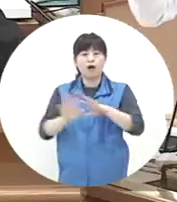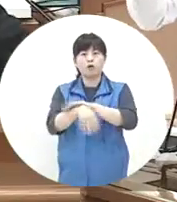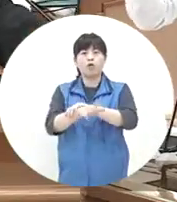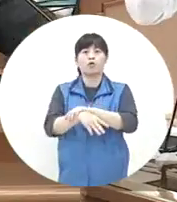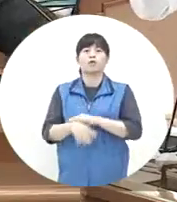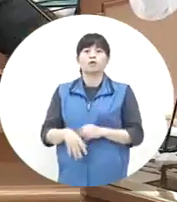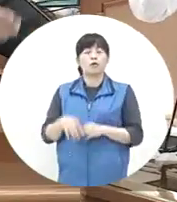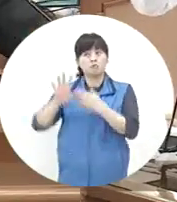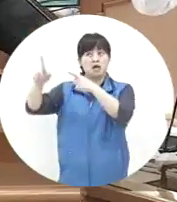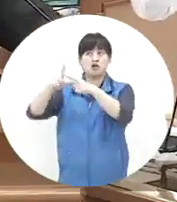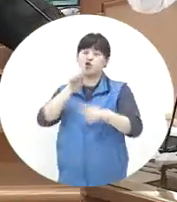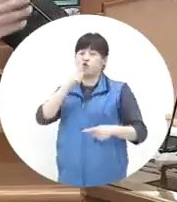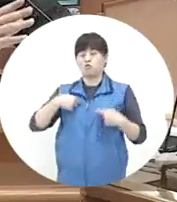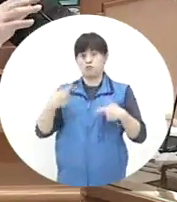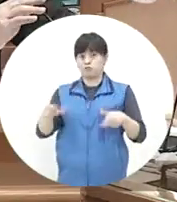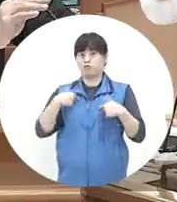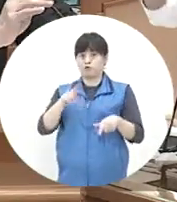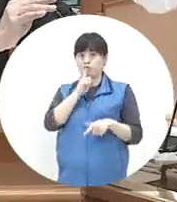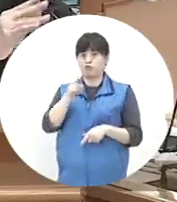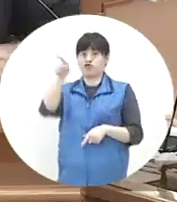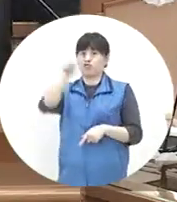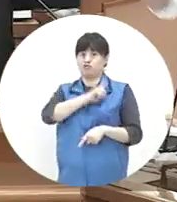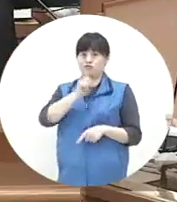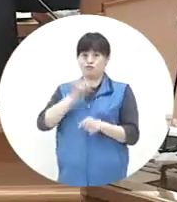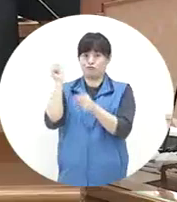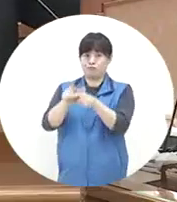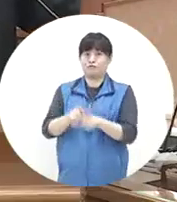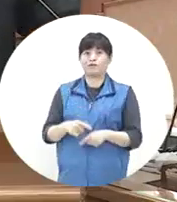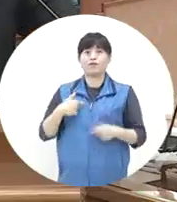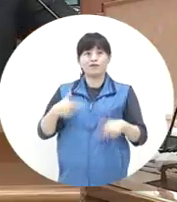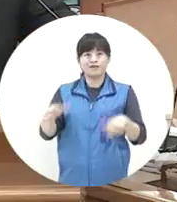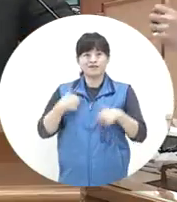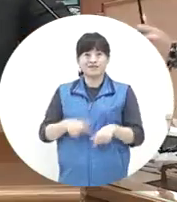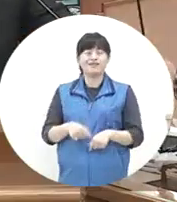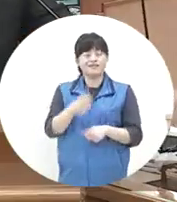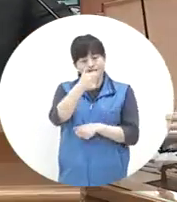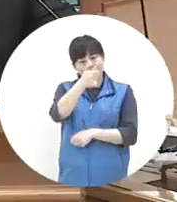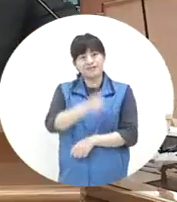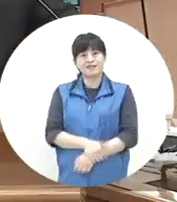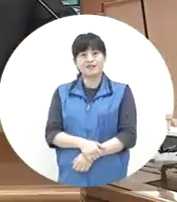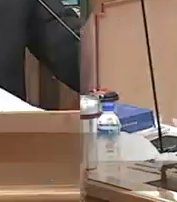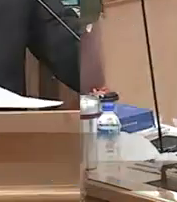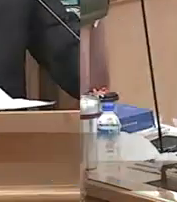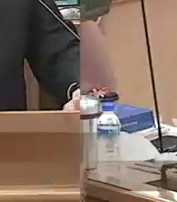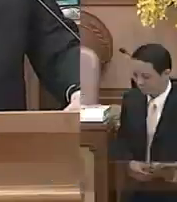是人家讲的，不是我讲的， 是你说的， 没有，是人家讲的。 太政治化了， 谢谢谢谢。 好做啊！